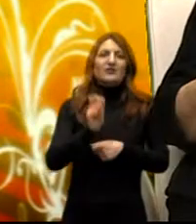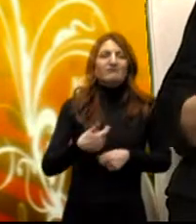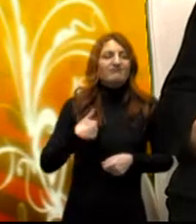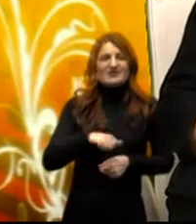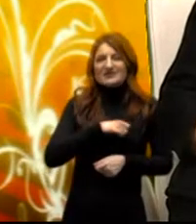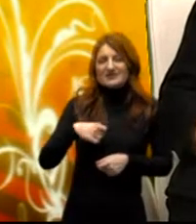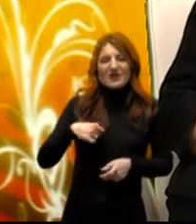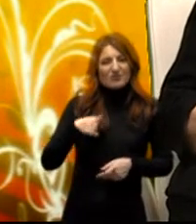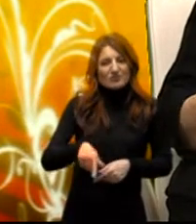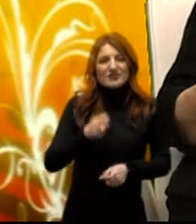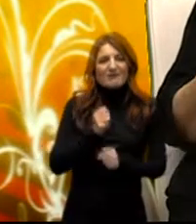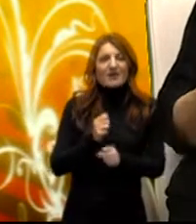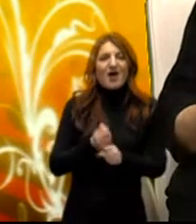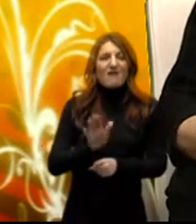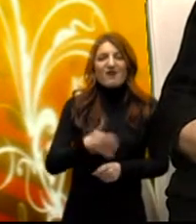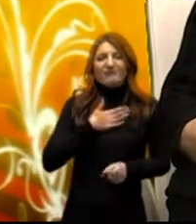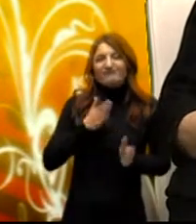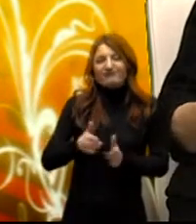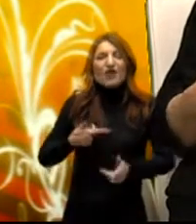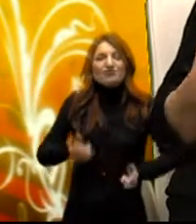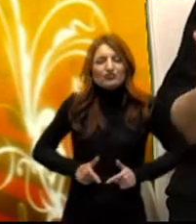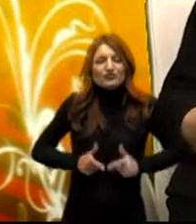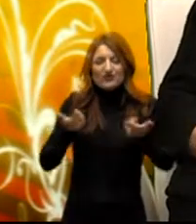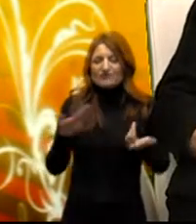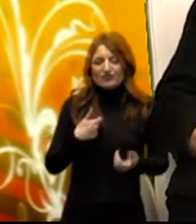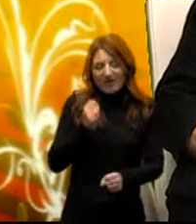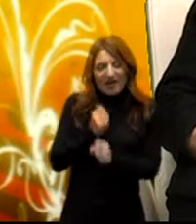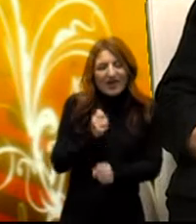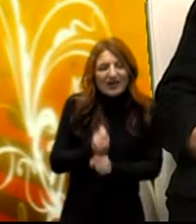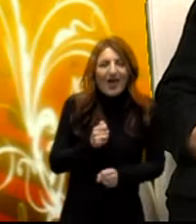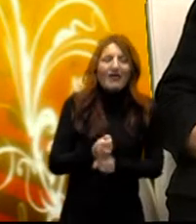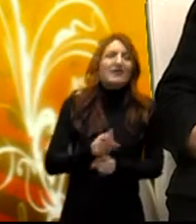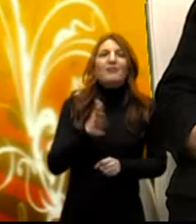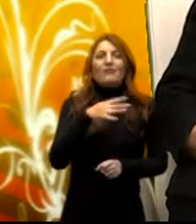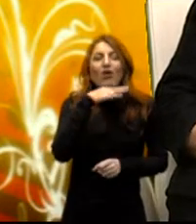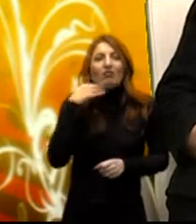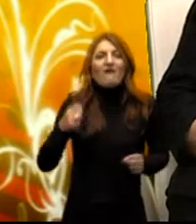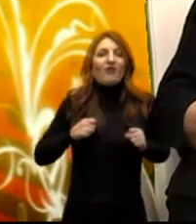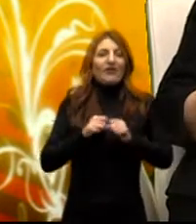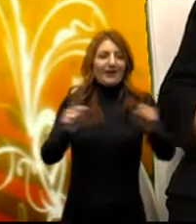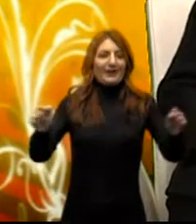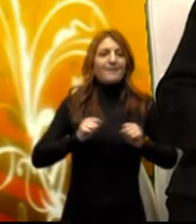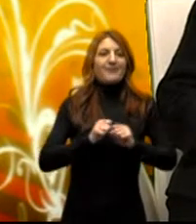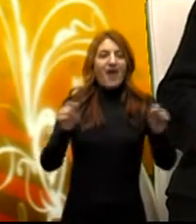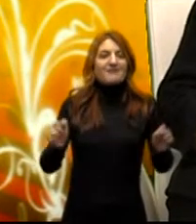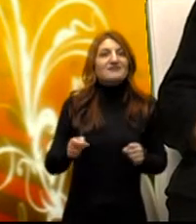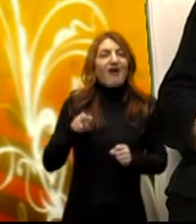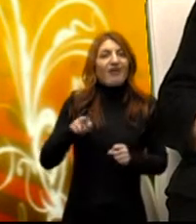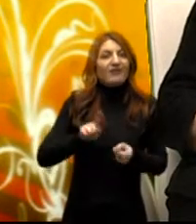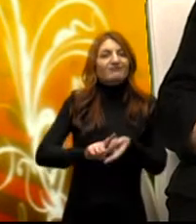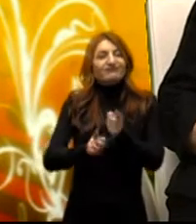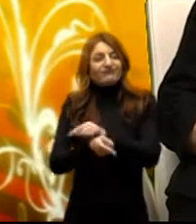generirali našim načinom života, načinom posla, nedovoljnom fizičkom aktivnošću i onda se